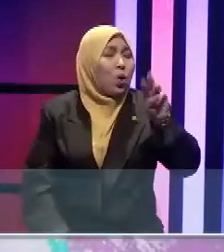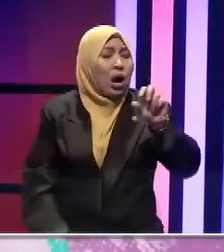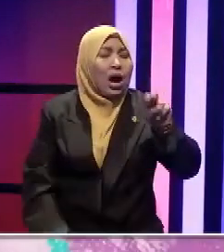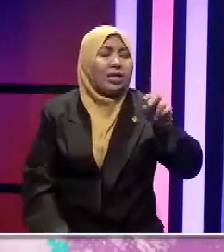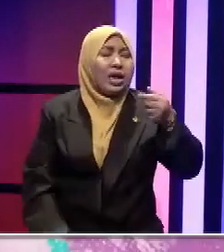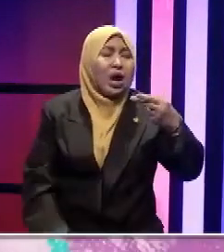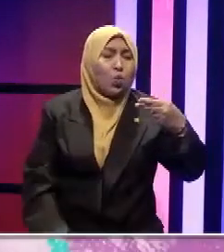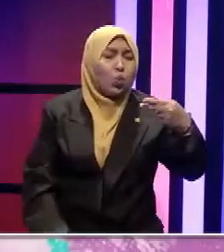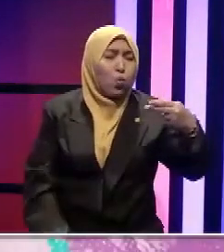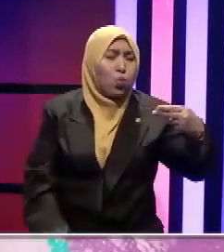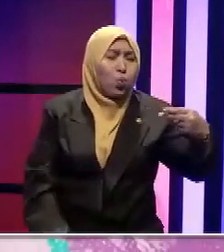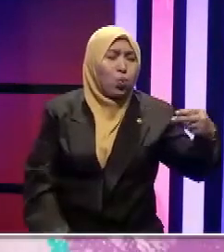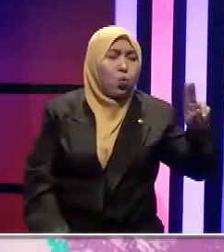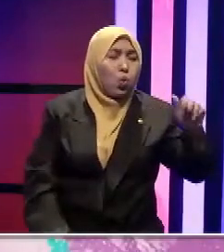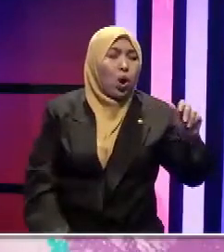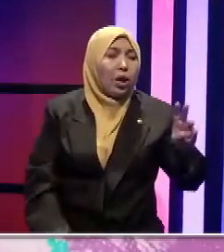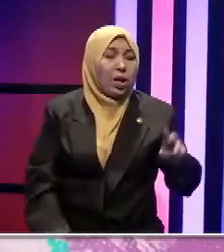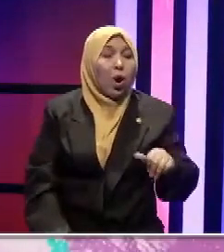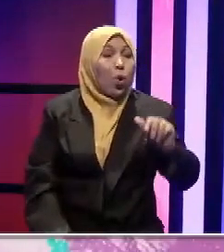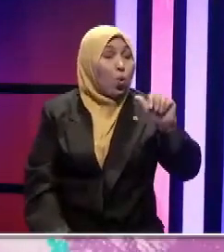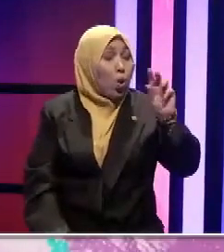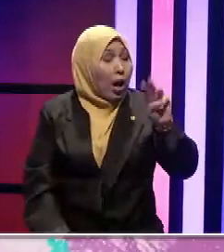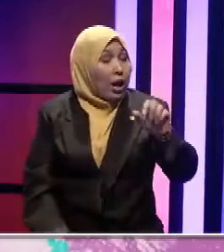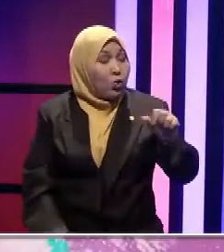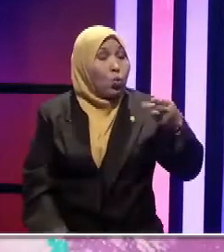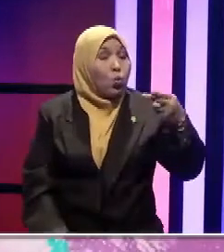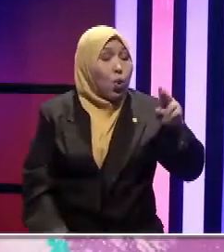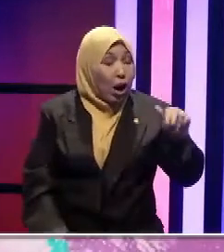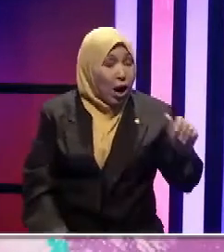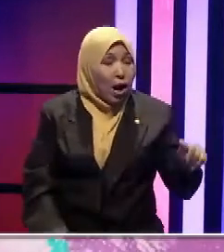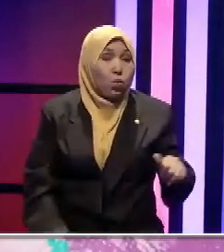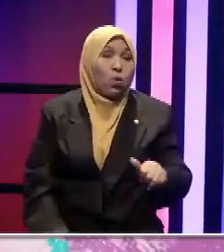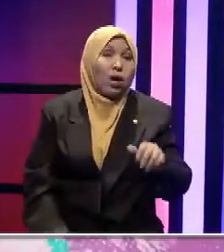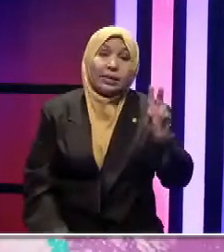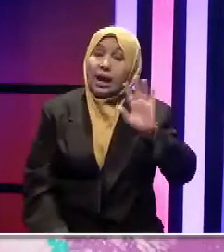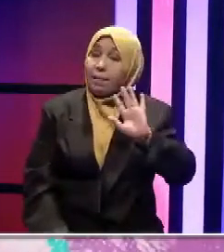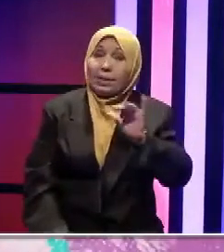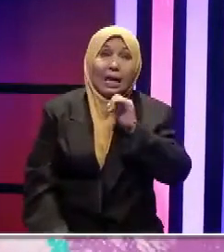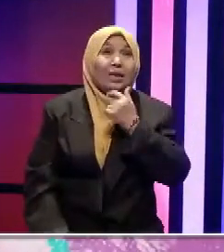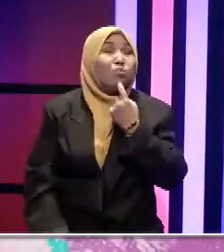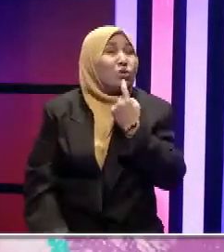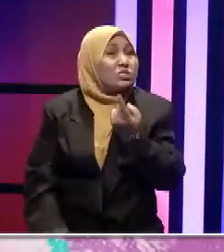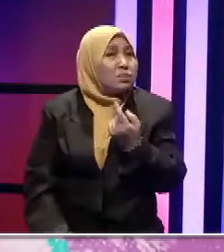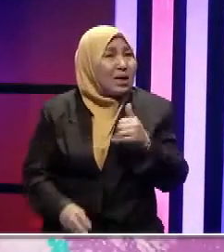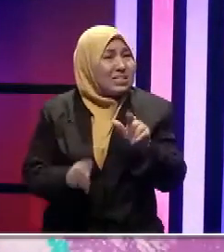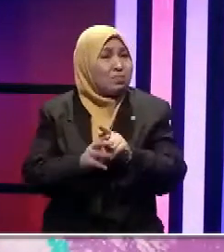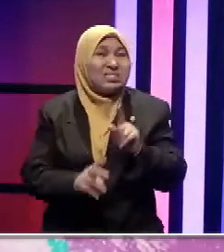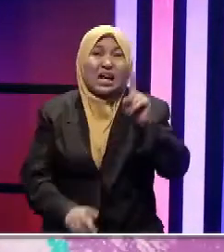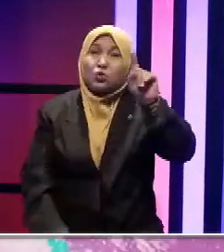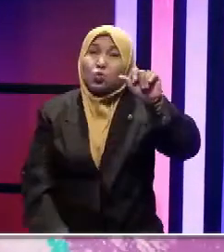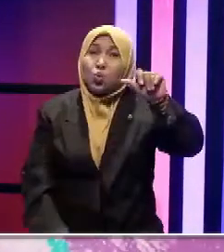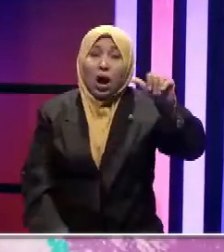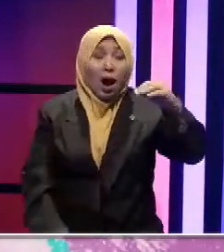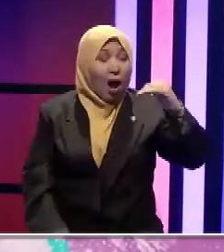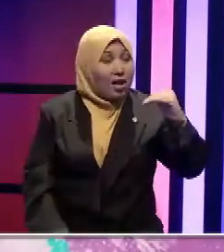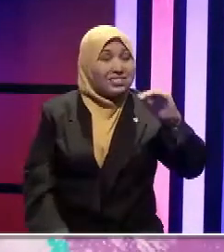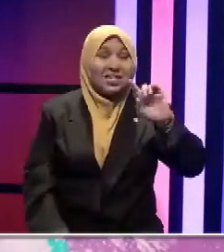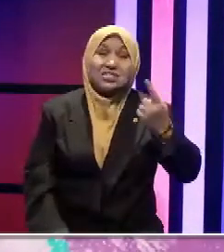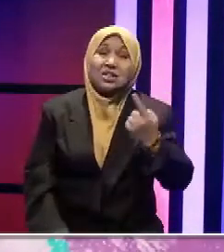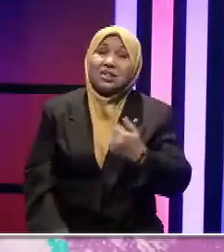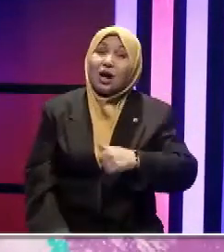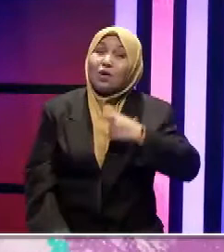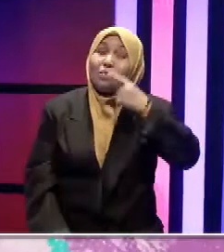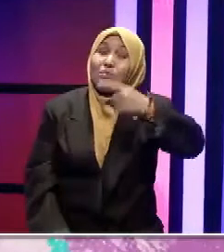annallahu wa wa annallahu whaatapp bunyi-bunyi Masa satu Wow saja satu hal saja bunyi